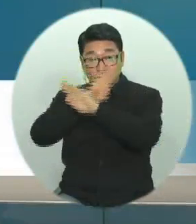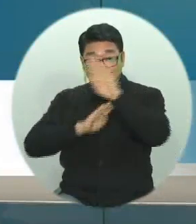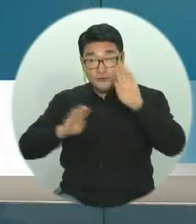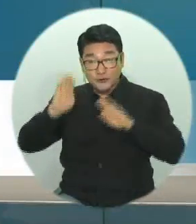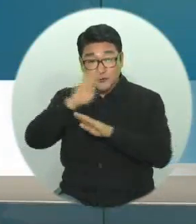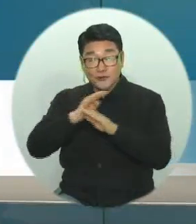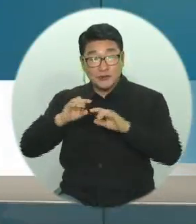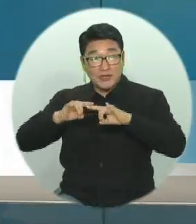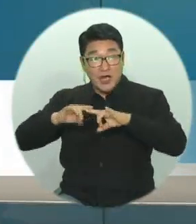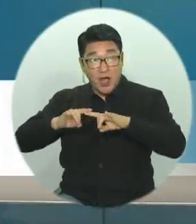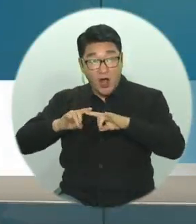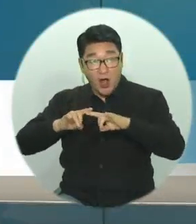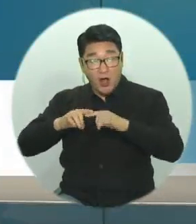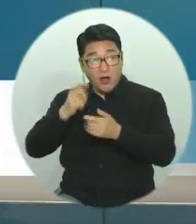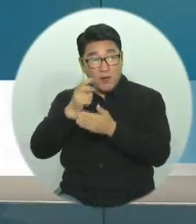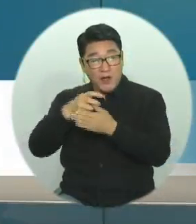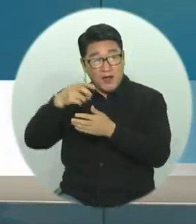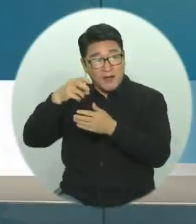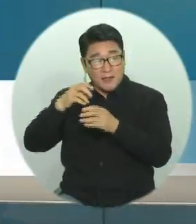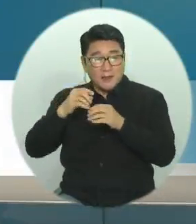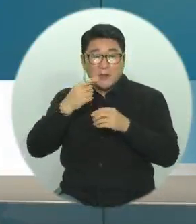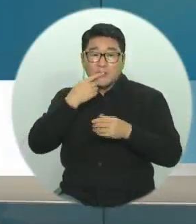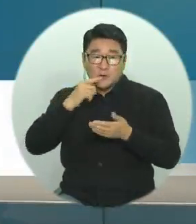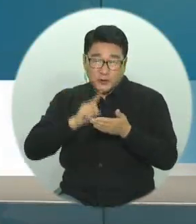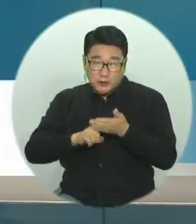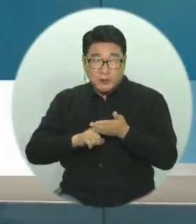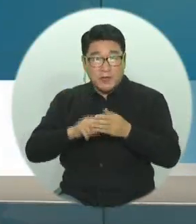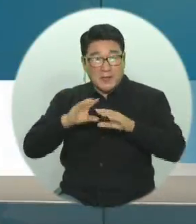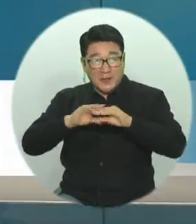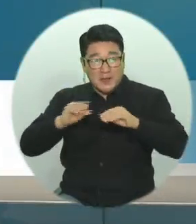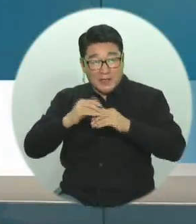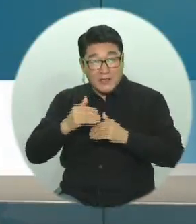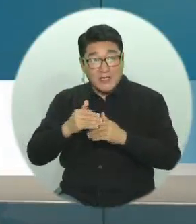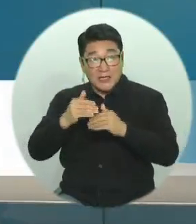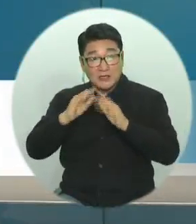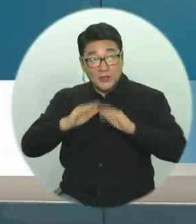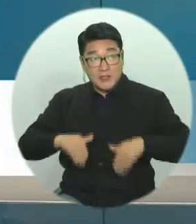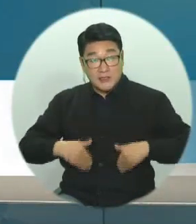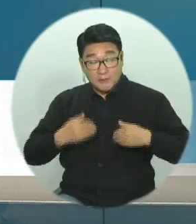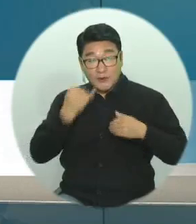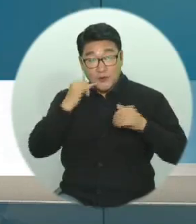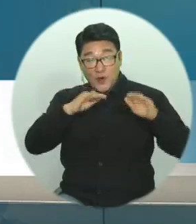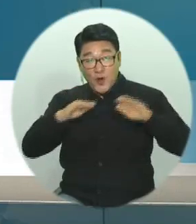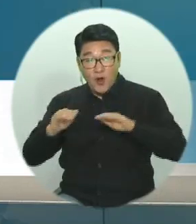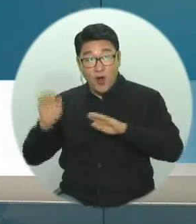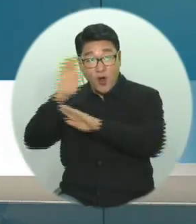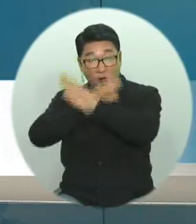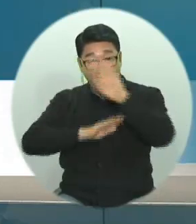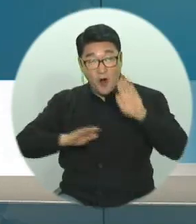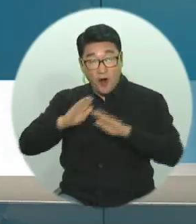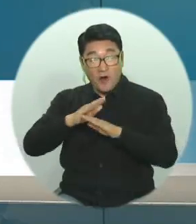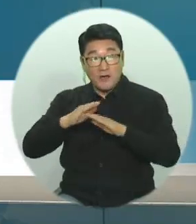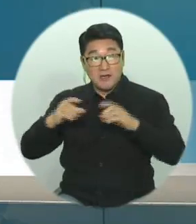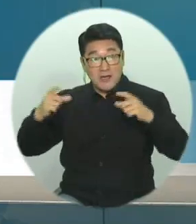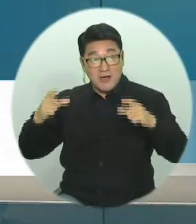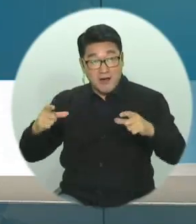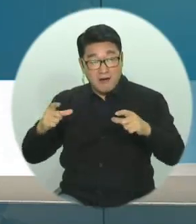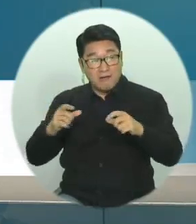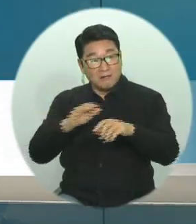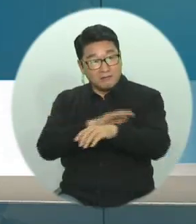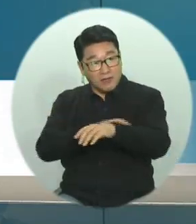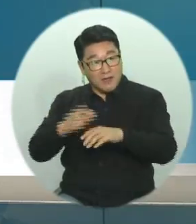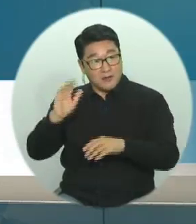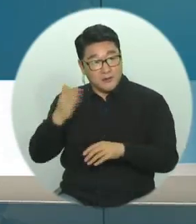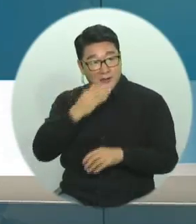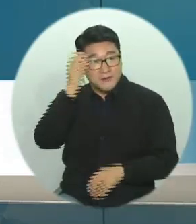사업 규제를 해소할 방안을 발표했습니다 전라남도가 추진 중인 대규모 해상풍력 발전 단지 조성에 탄력이 붙을